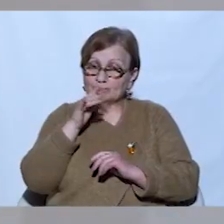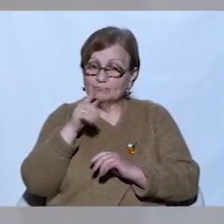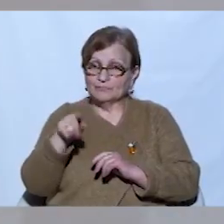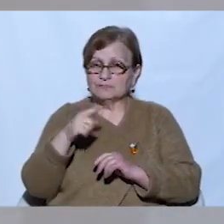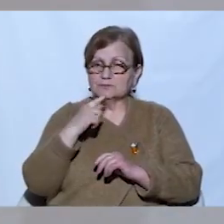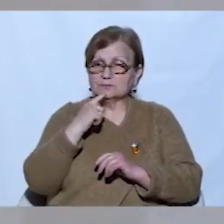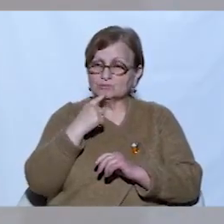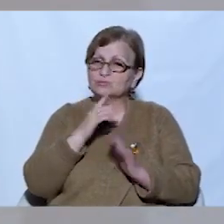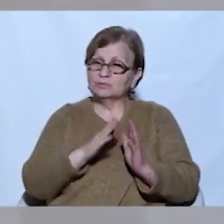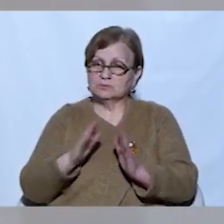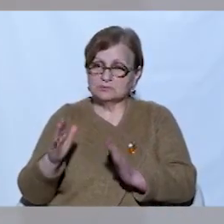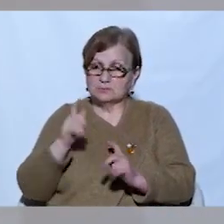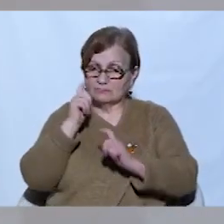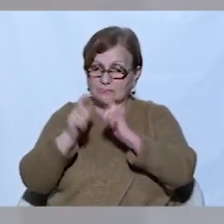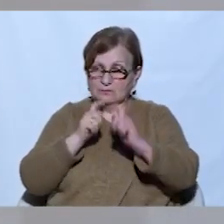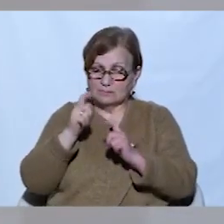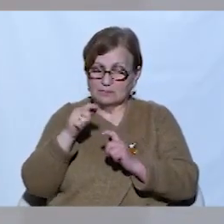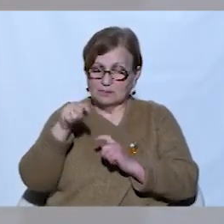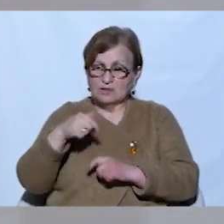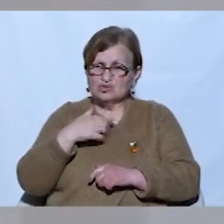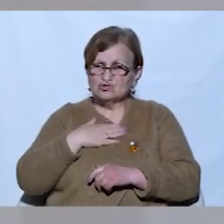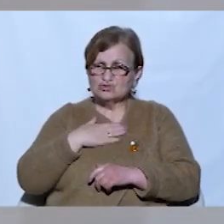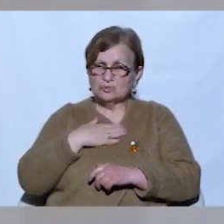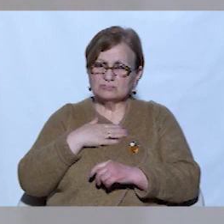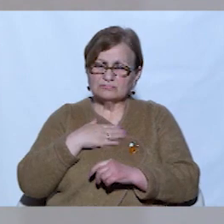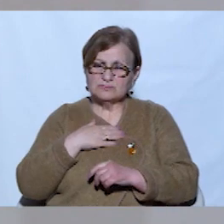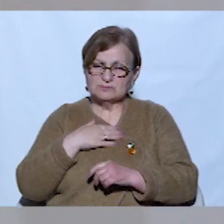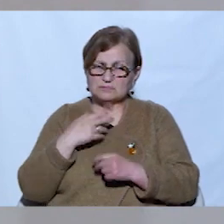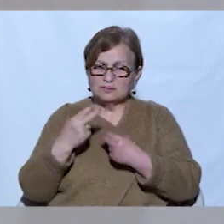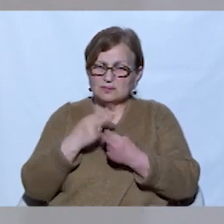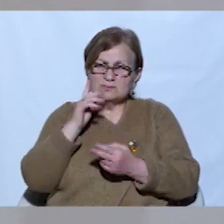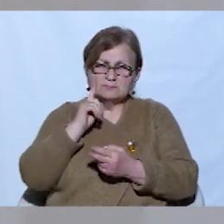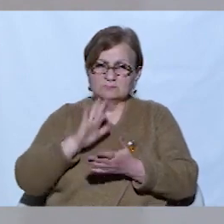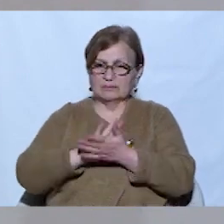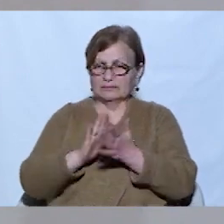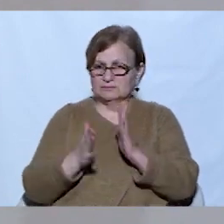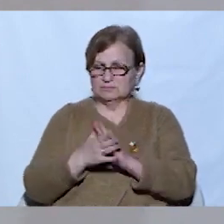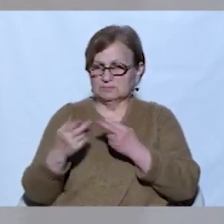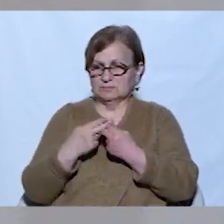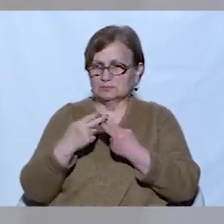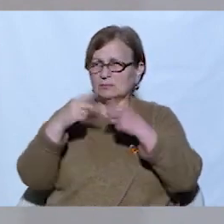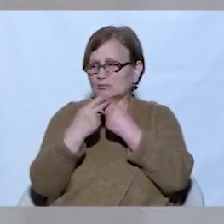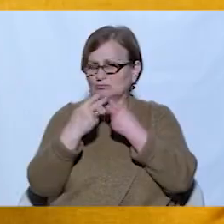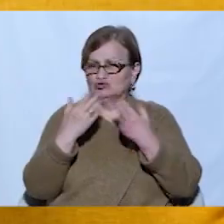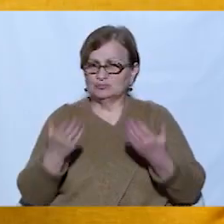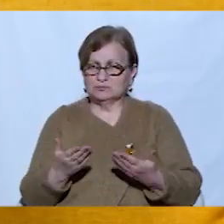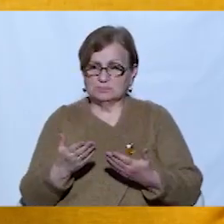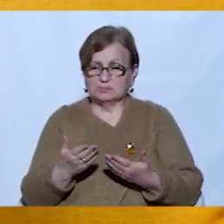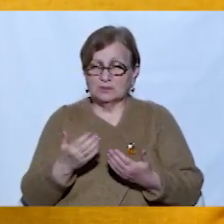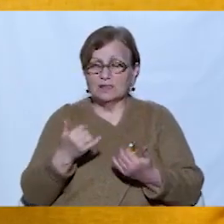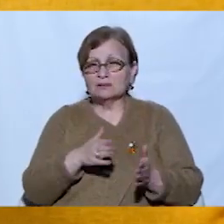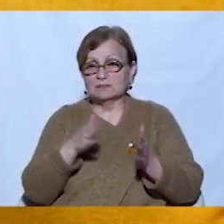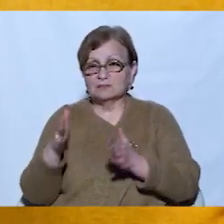არის რთული ქცევა, იმიტომ რომ მე ყვირი, მაგრამ სინამდვილეში ეს არის ჩემი დისკომფორტი, რომელსაც გარემო მიქმნის. ანუ მოდით